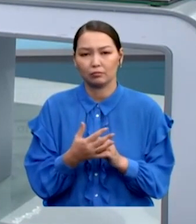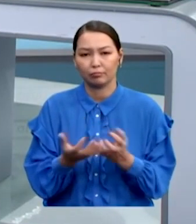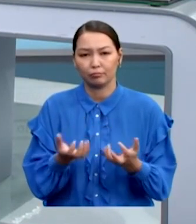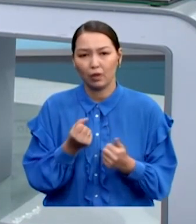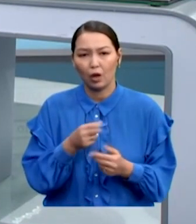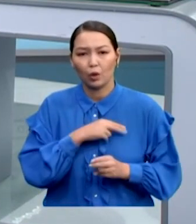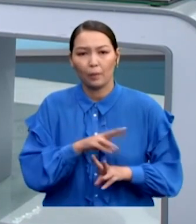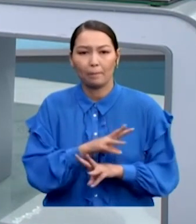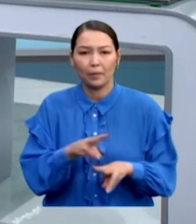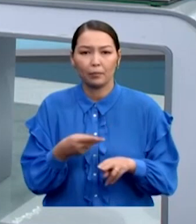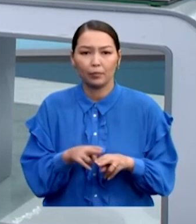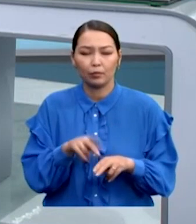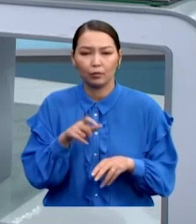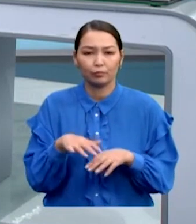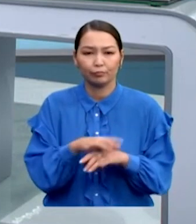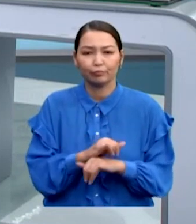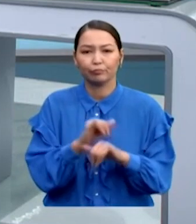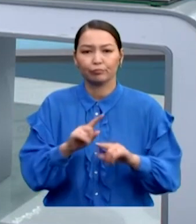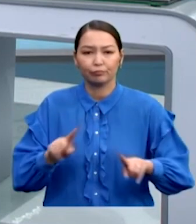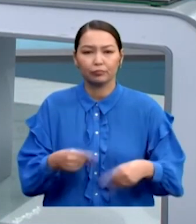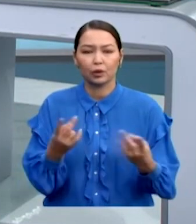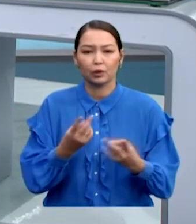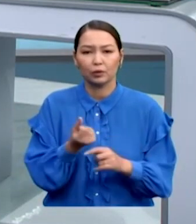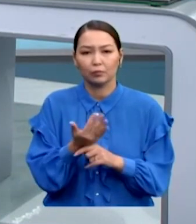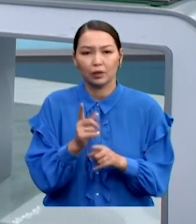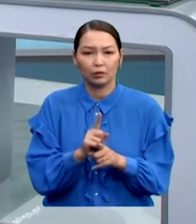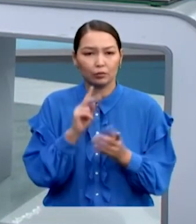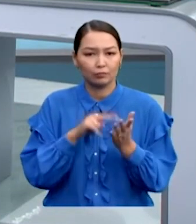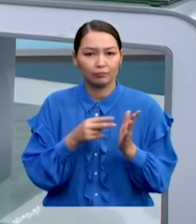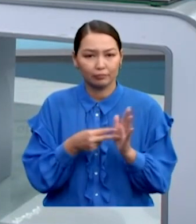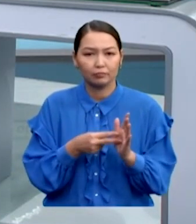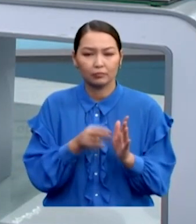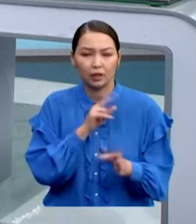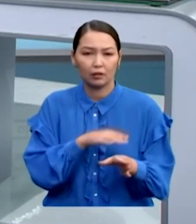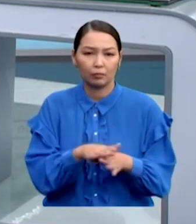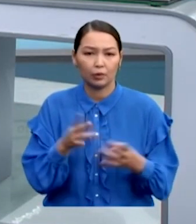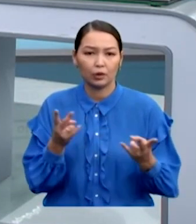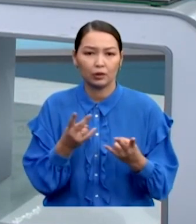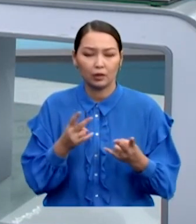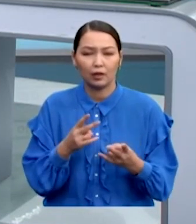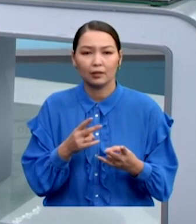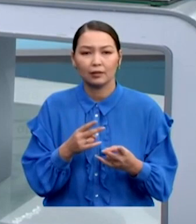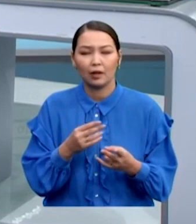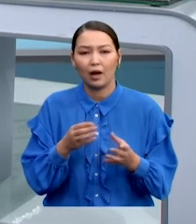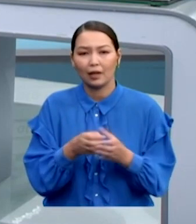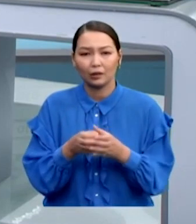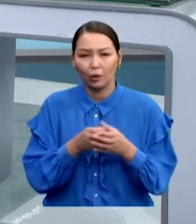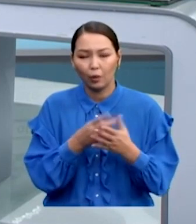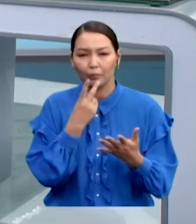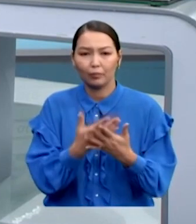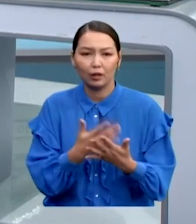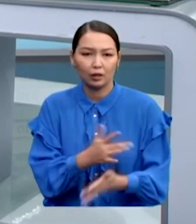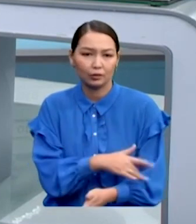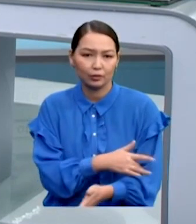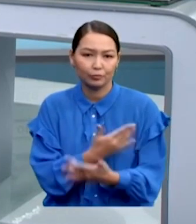салаға сұранысты арттырып, мәртебесін көтеру үшін бірқатар шара қабылдап жатқан көрінеді. Мәселен, категориясы көрсететін қызмет түріне